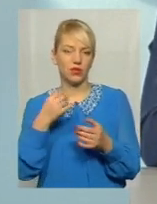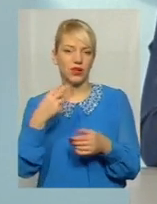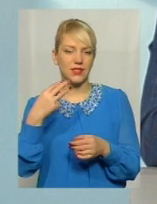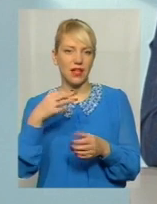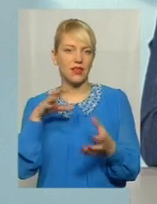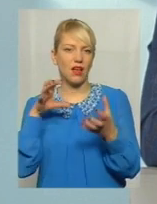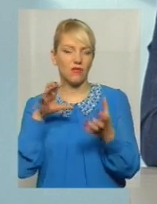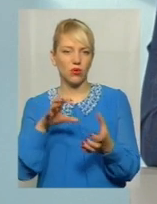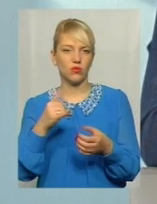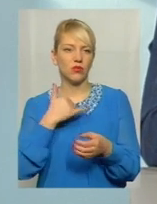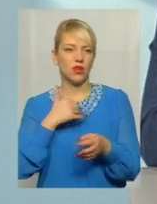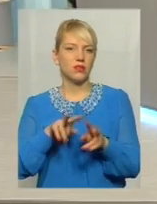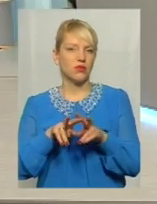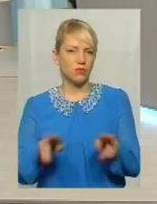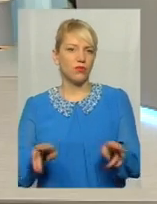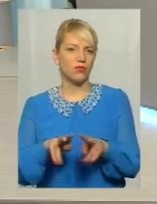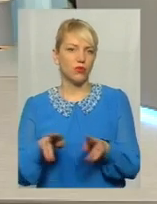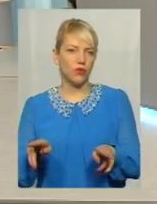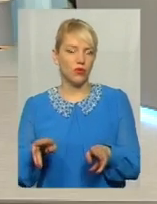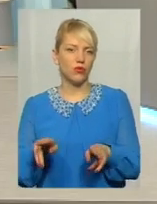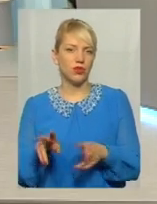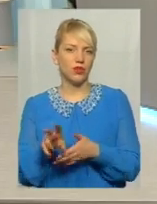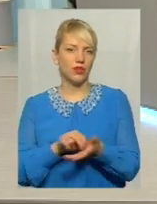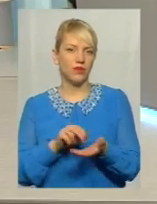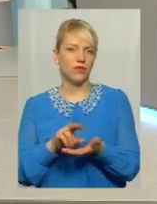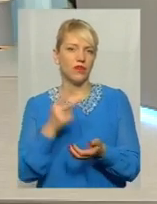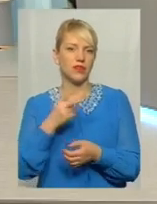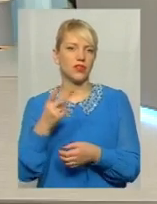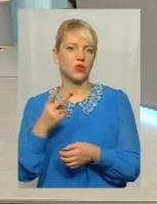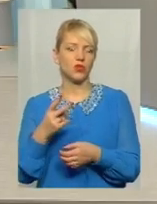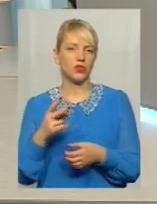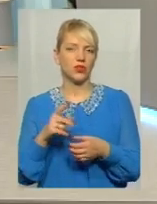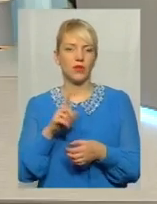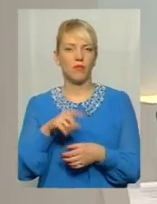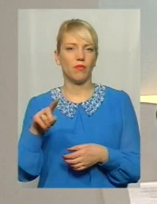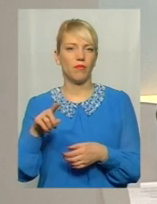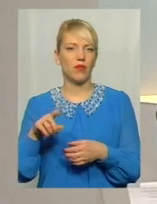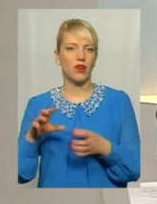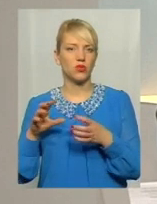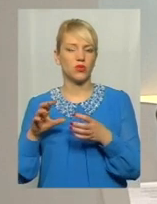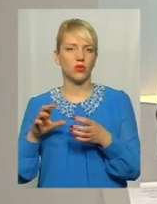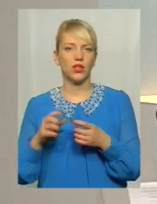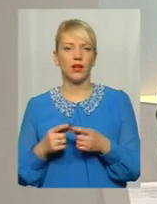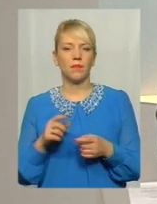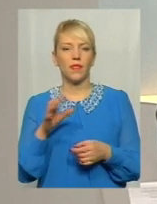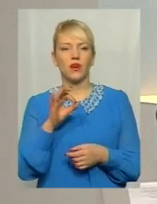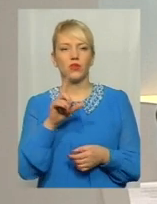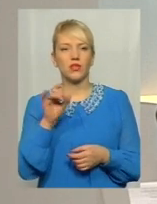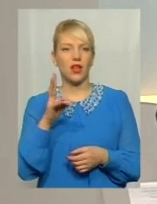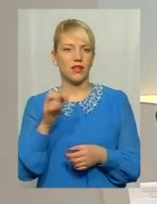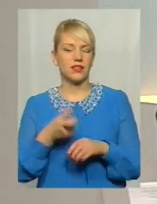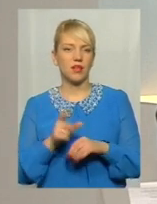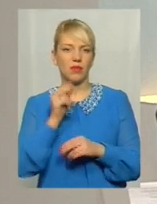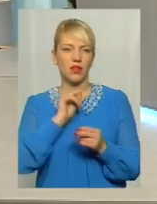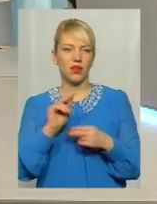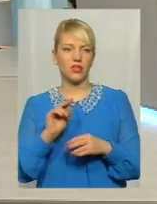автобус, він повністю дублює 22-й автобусний маршрут. Ну, на сьогоднішній день Озерне, сміливо можу сказати, що вона найкраще забезпечена